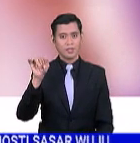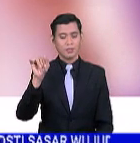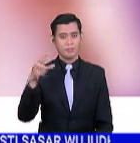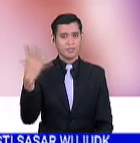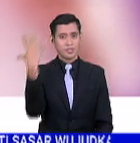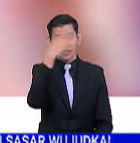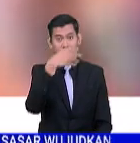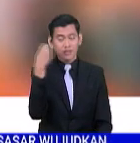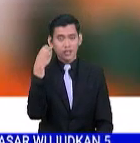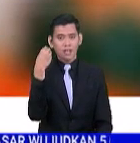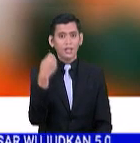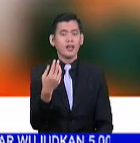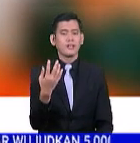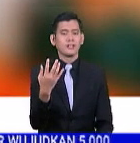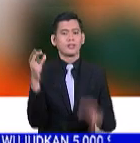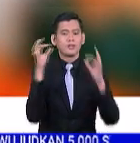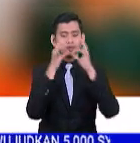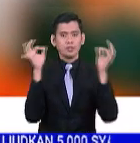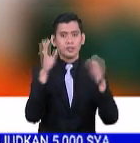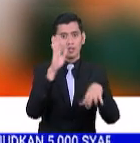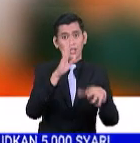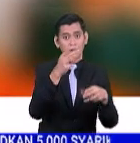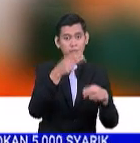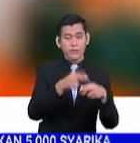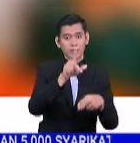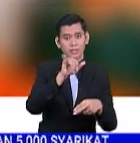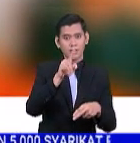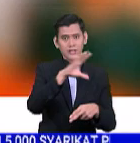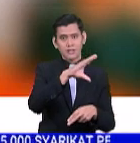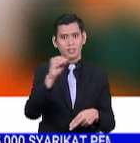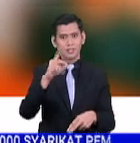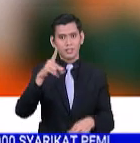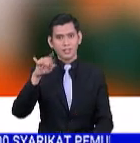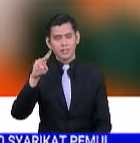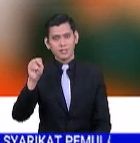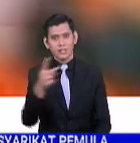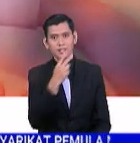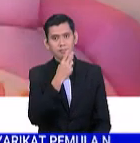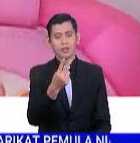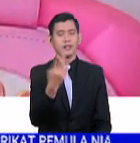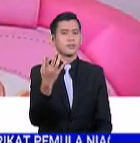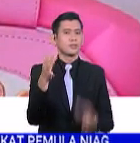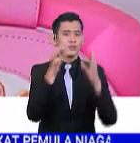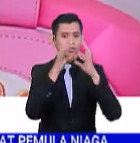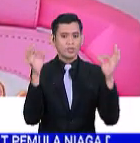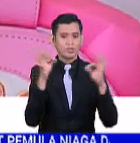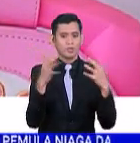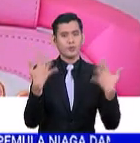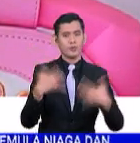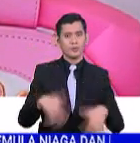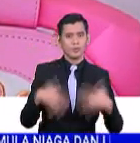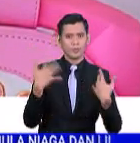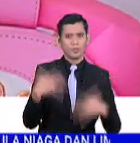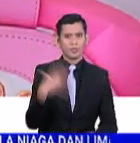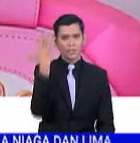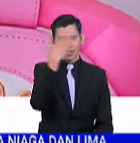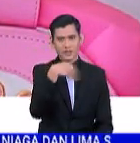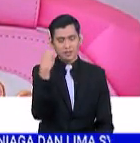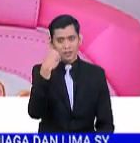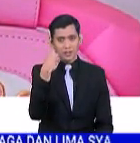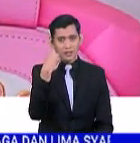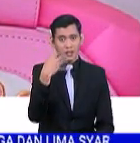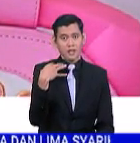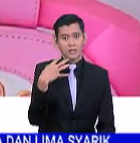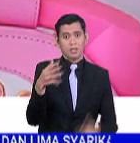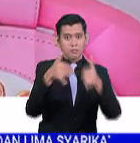Parsi miliknya yang dinamakan sebagai Lily dan Kali agar kedua-dua haiwan itu kelihatan hebat. Almari pakaian milik kedua-dua ekor